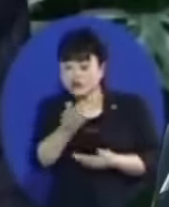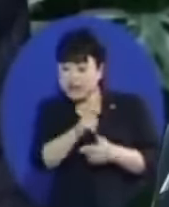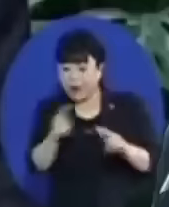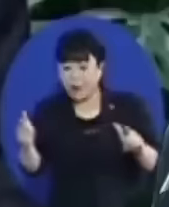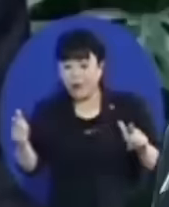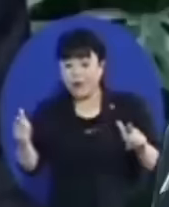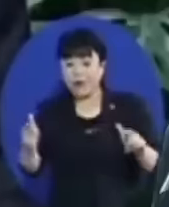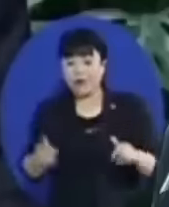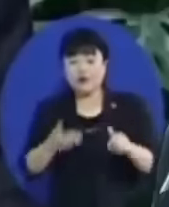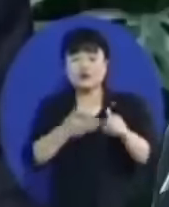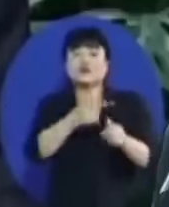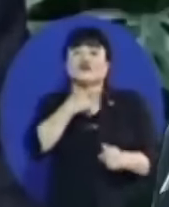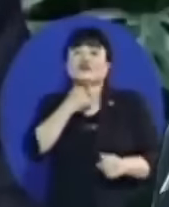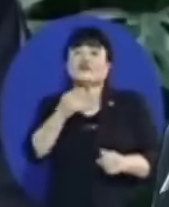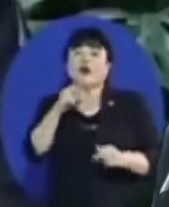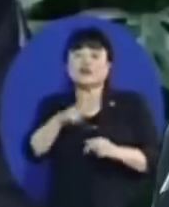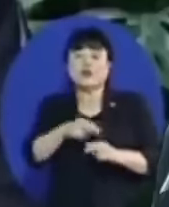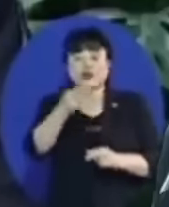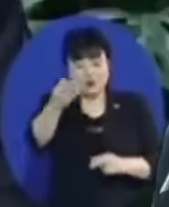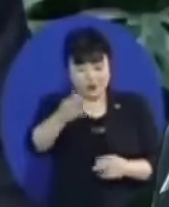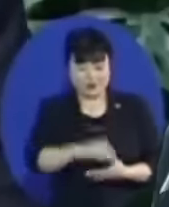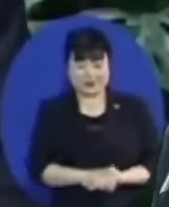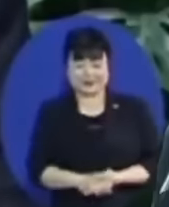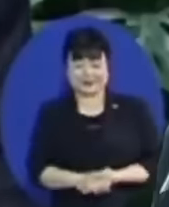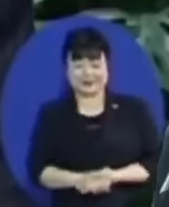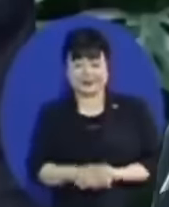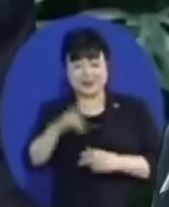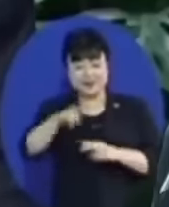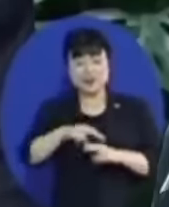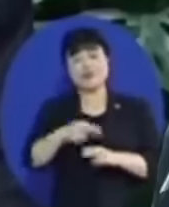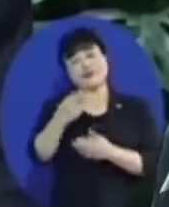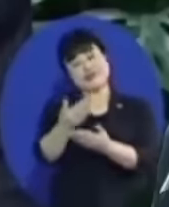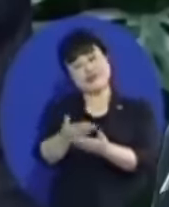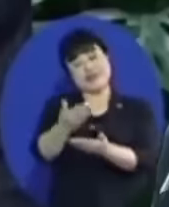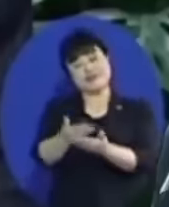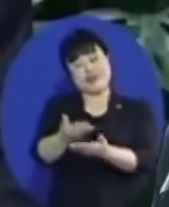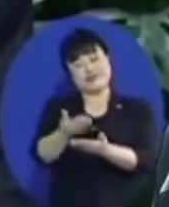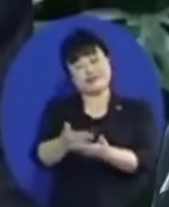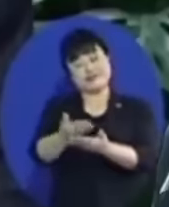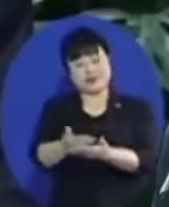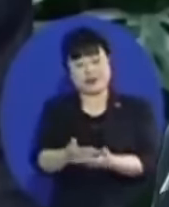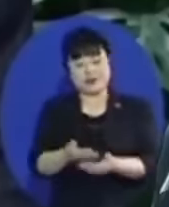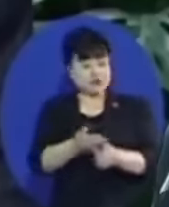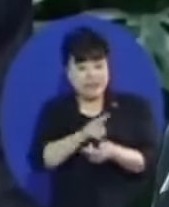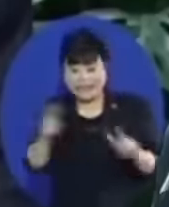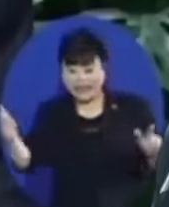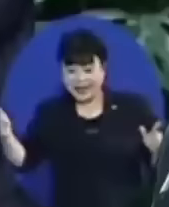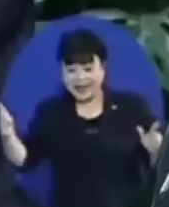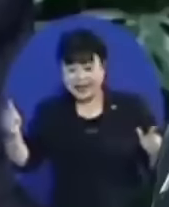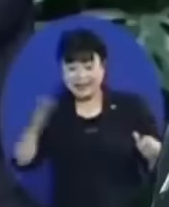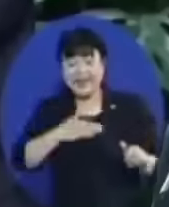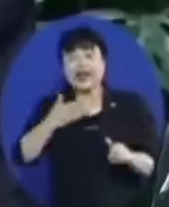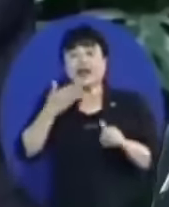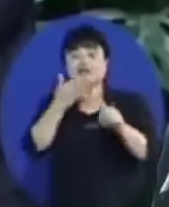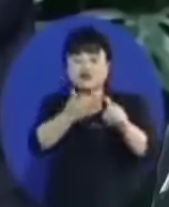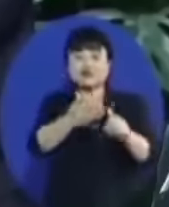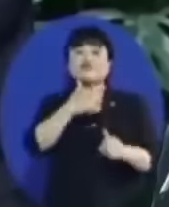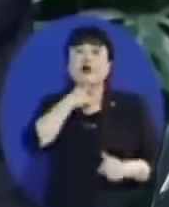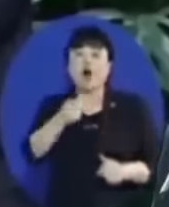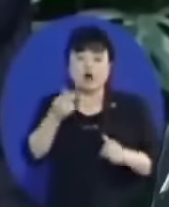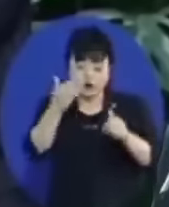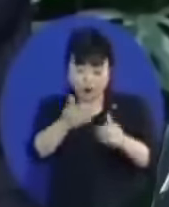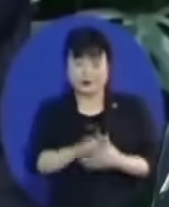않습니다. 주고 싶은 사람이 선물 주는 것입니다. 선물 좀 주세요, 선물 좀 주세요 한다고 주나요? 내가 주고 싶은 사람에게 선물